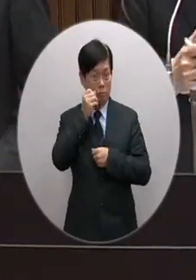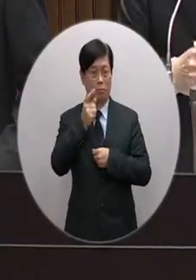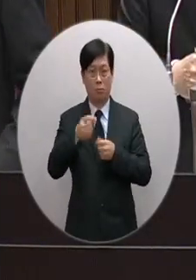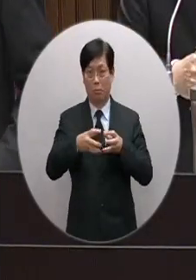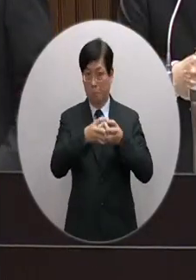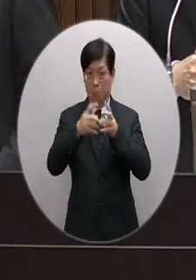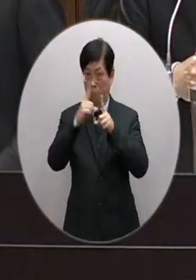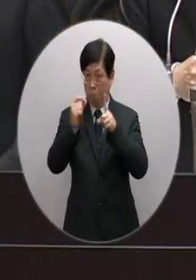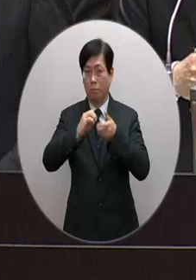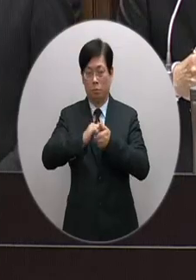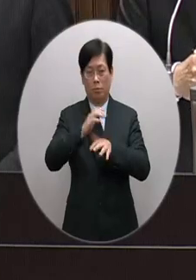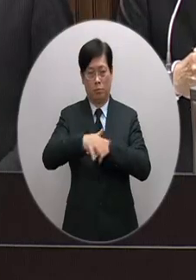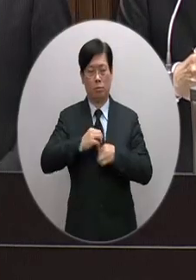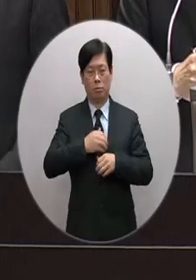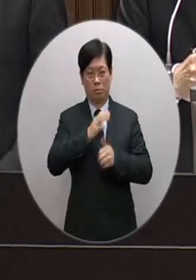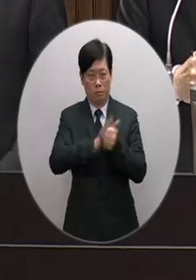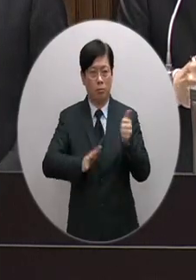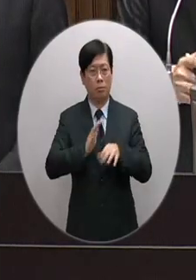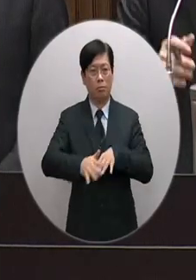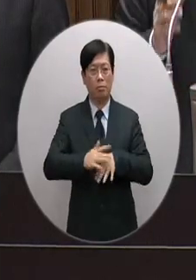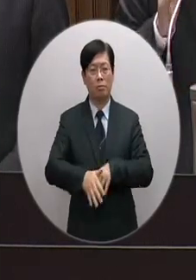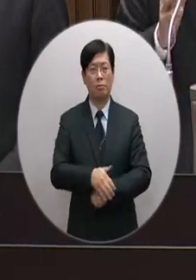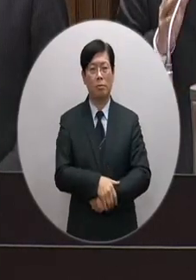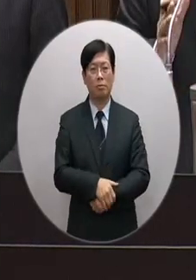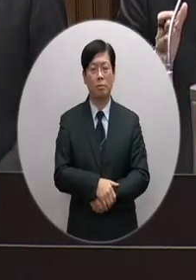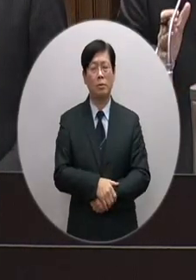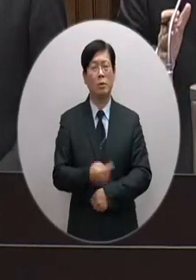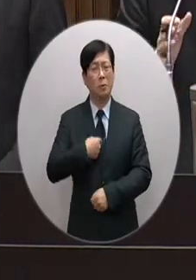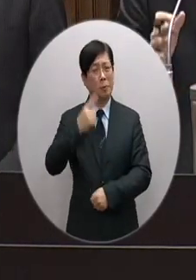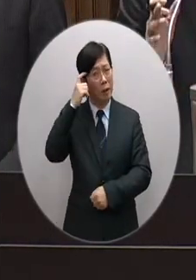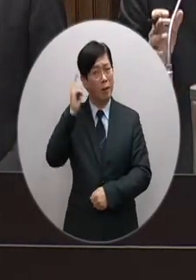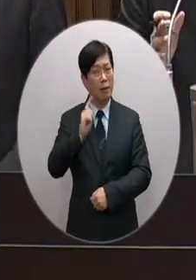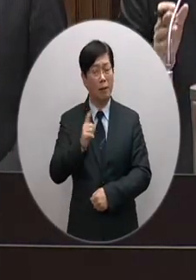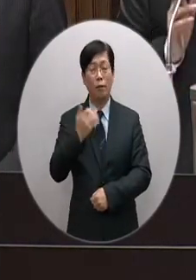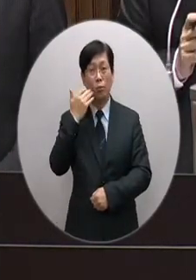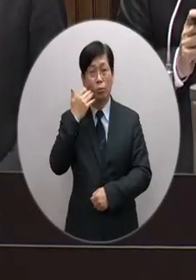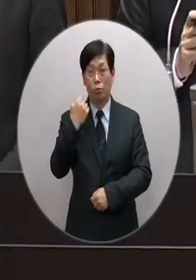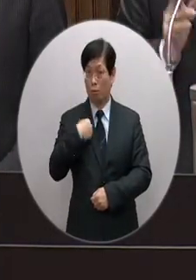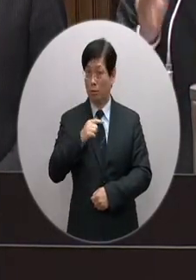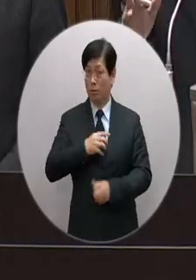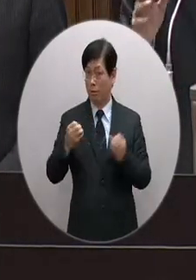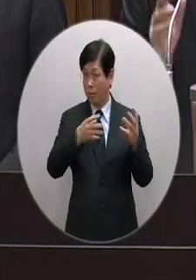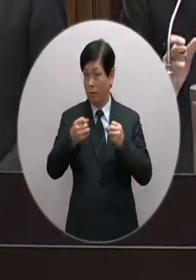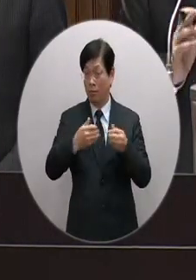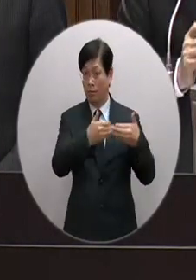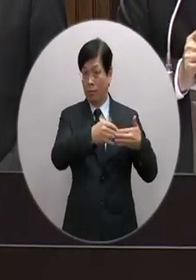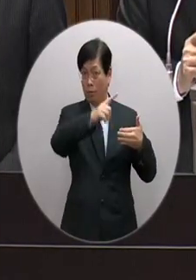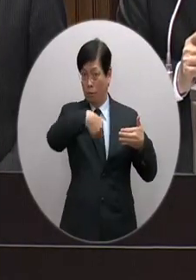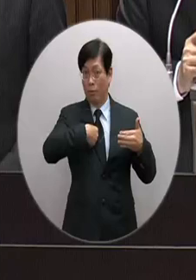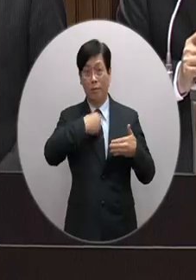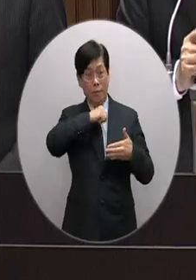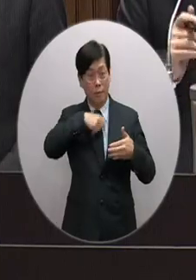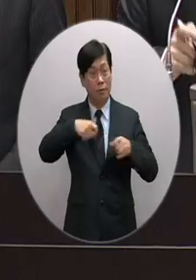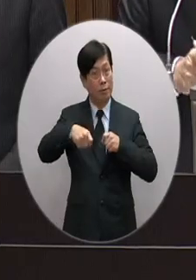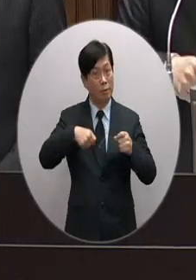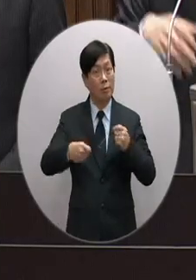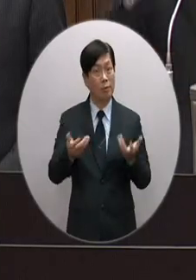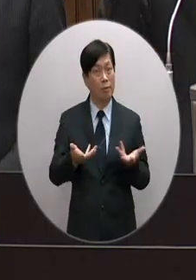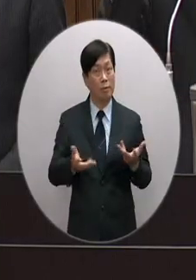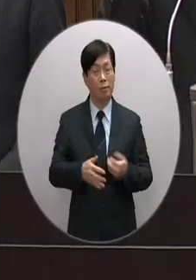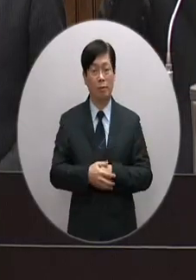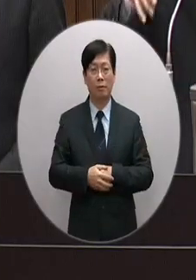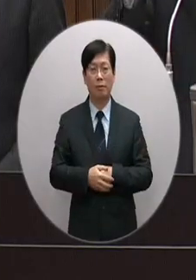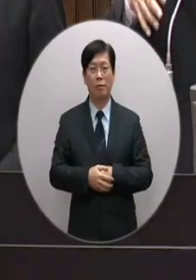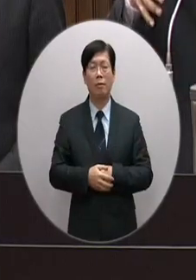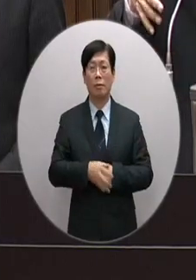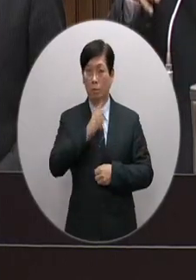是团客的部分，一定会造成影响。那我意思是说，当我们在讨论中国对台的政策的时候，其实我